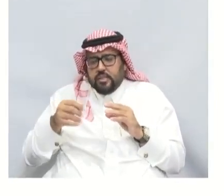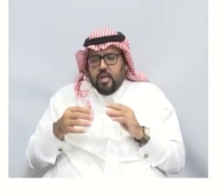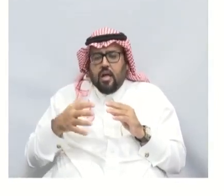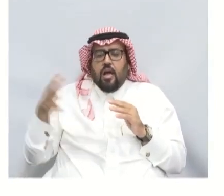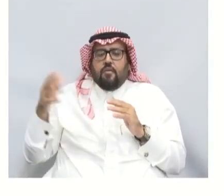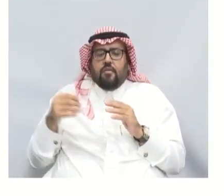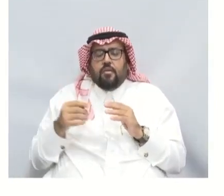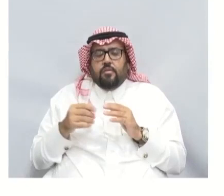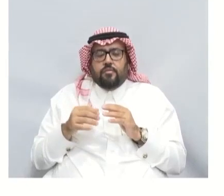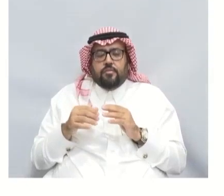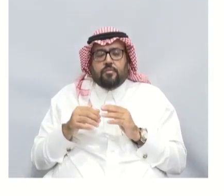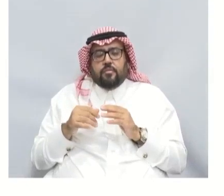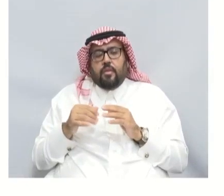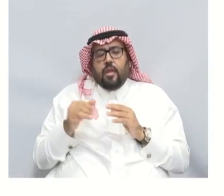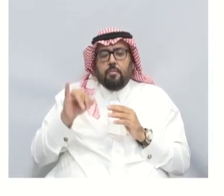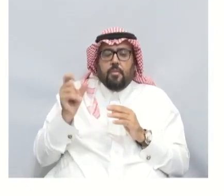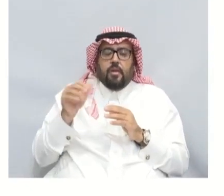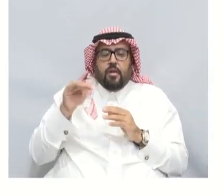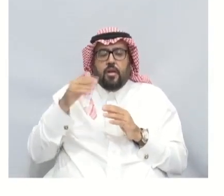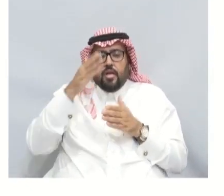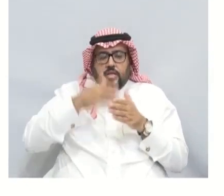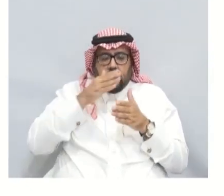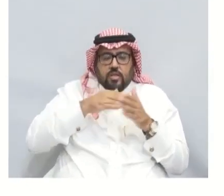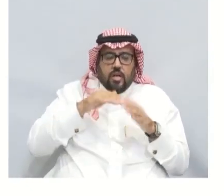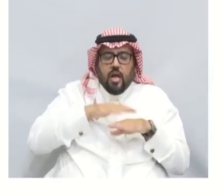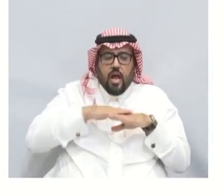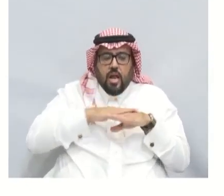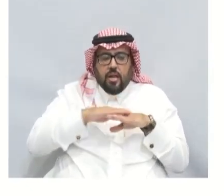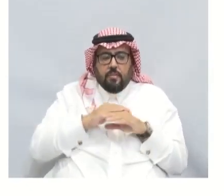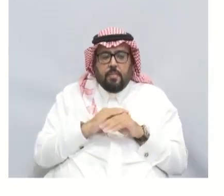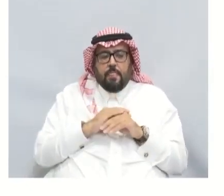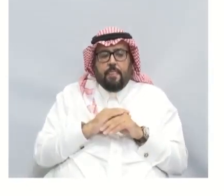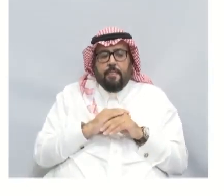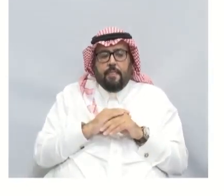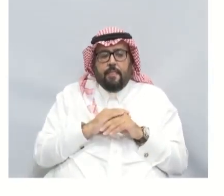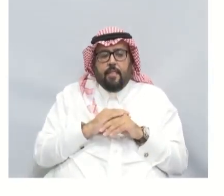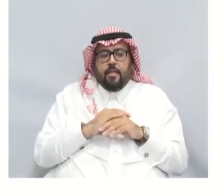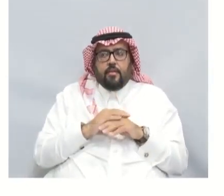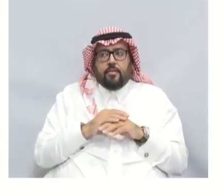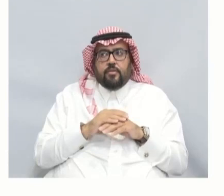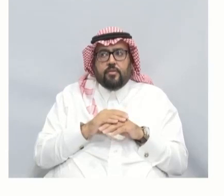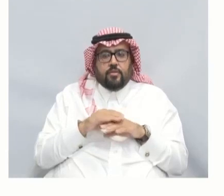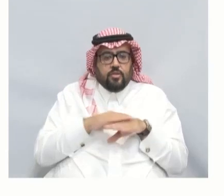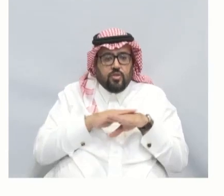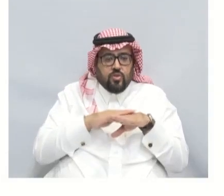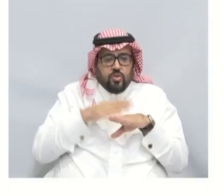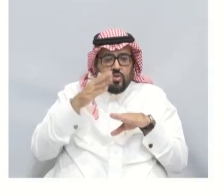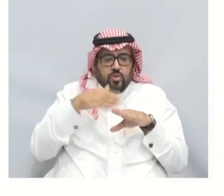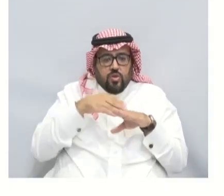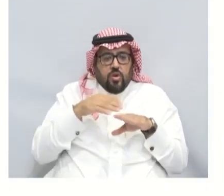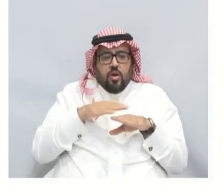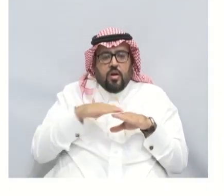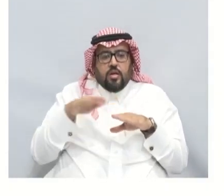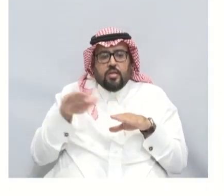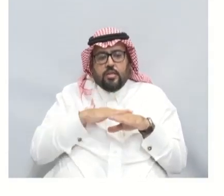ماذا؟ منخفضة، من خلال شقوق في الأرض. ثوران ماذا؟ ماذا أسميه؟ بمن ذكر لي من خلال شقوق على سطح الأرض، إذن